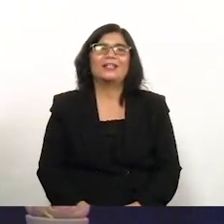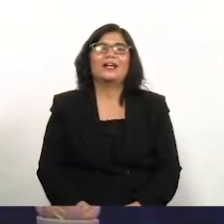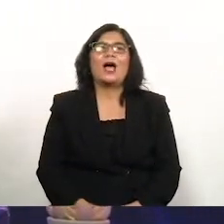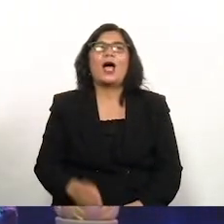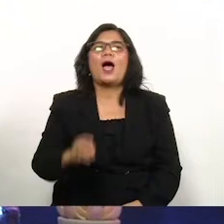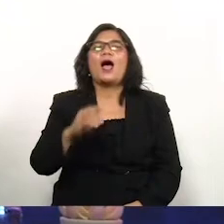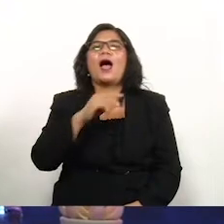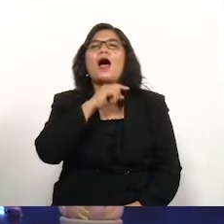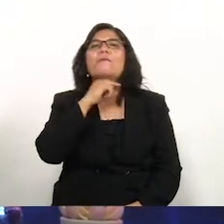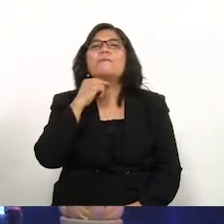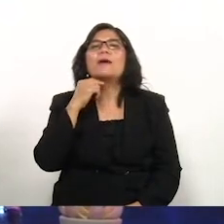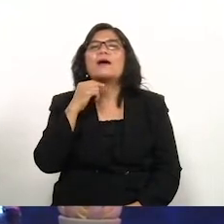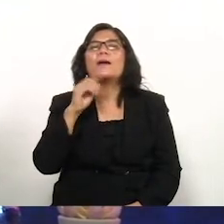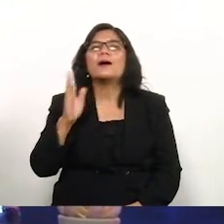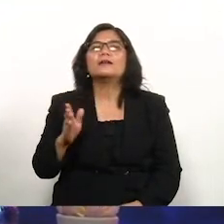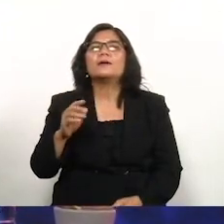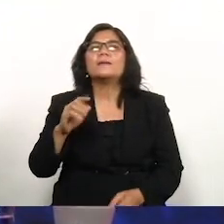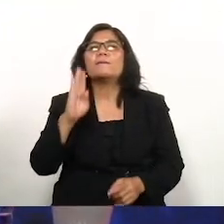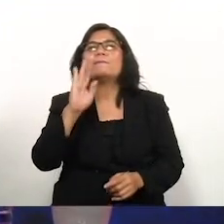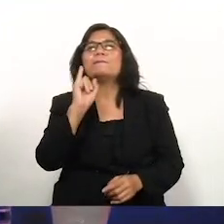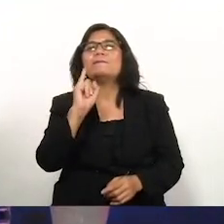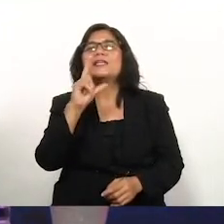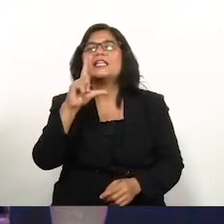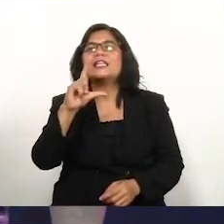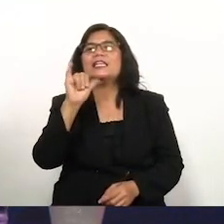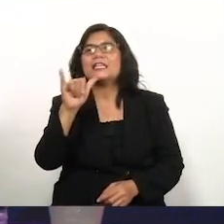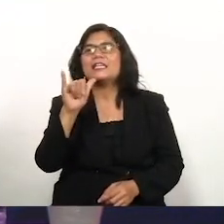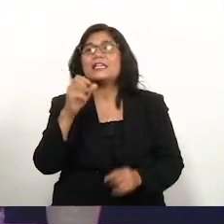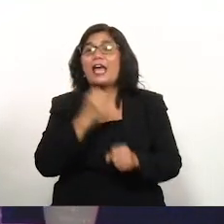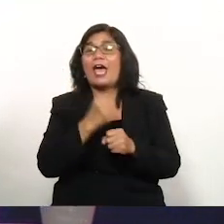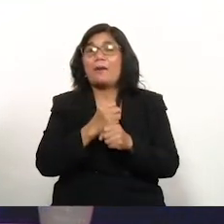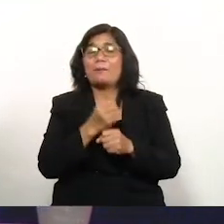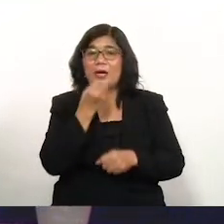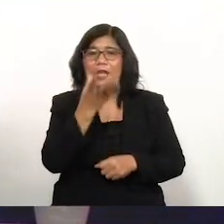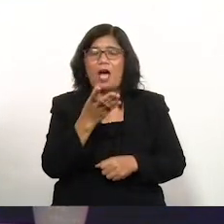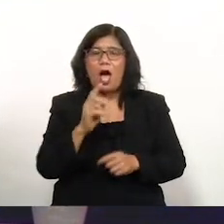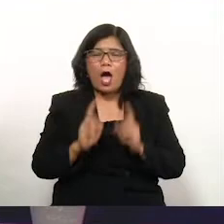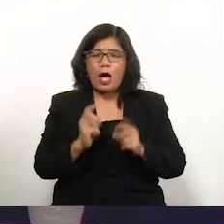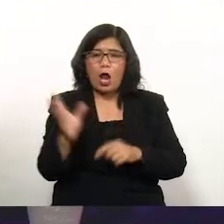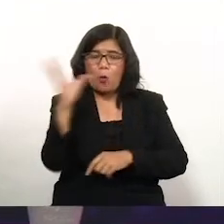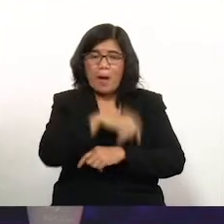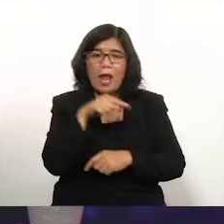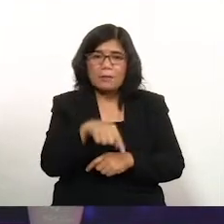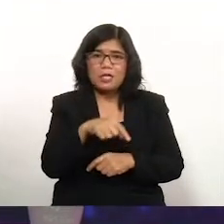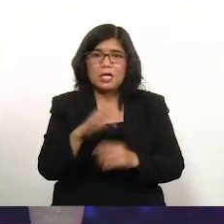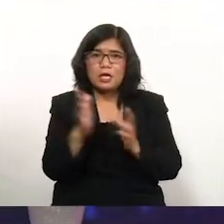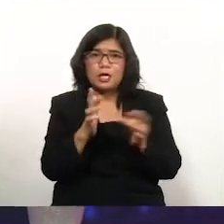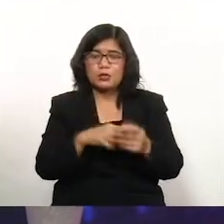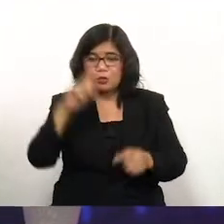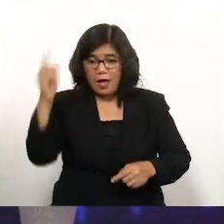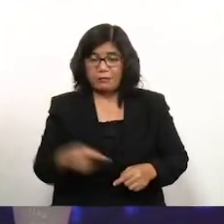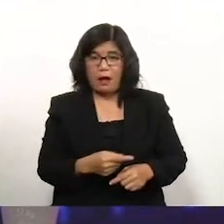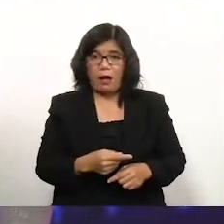Hai Billy Graham berkata Hai Kalau nanti malam Hai Yesus akan datang kembali